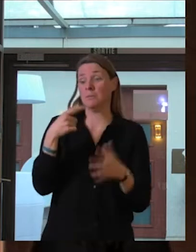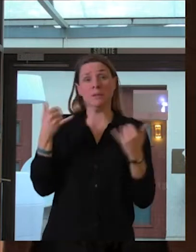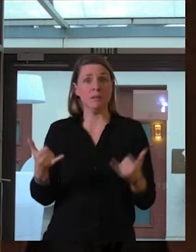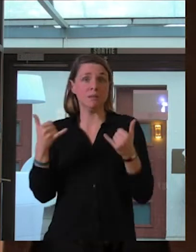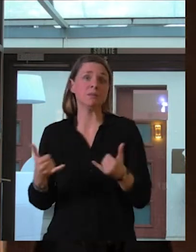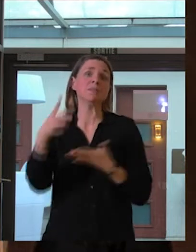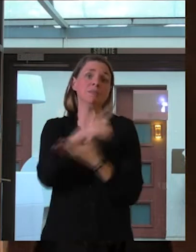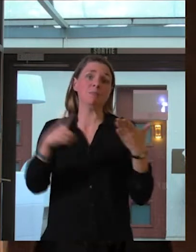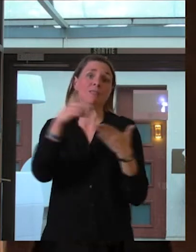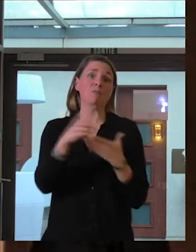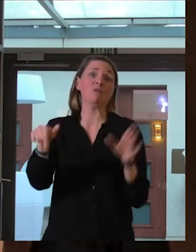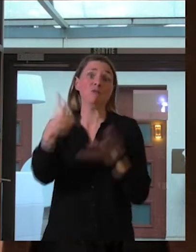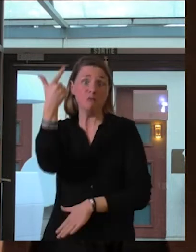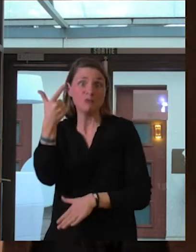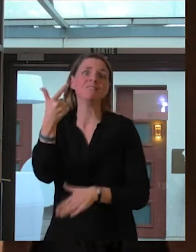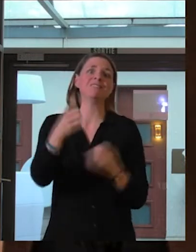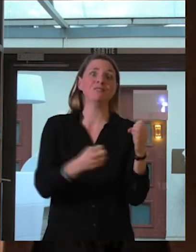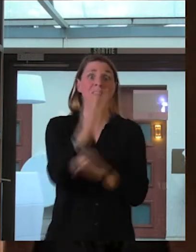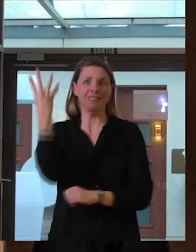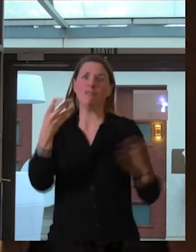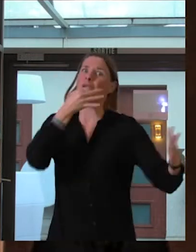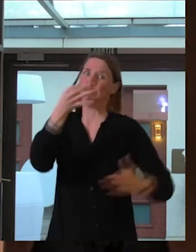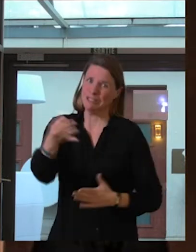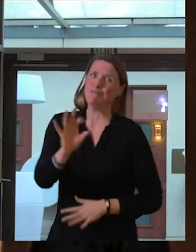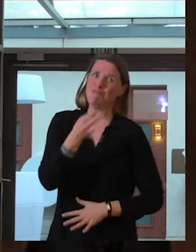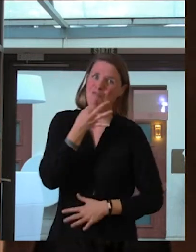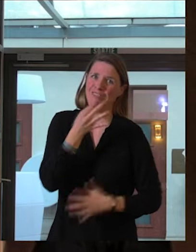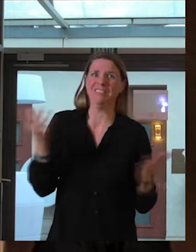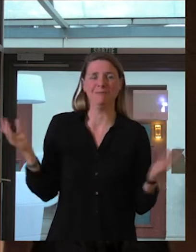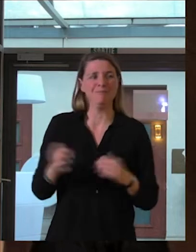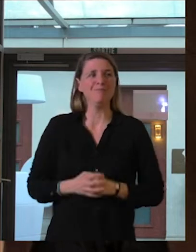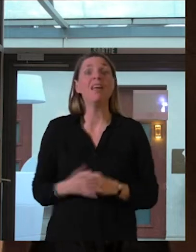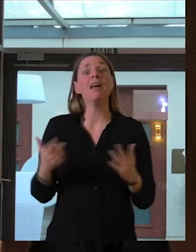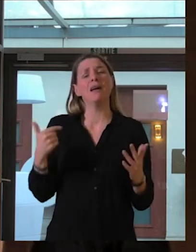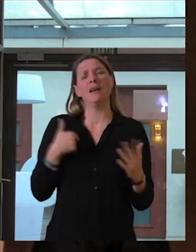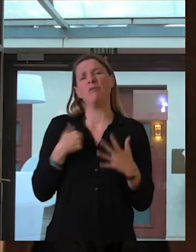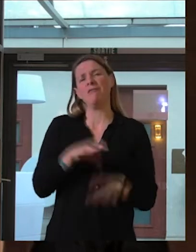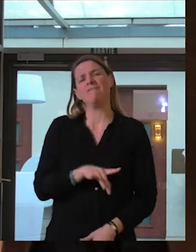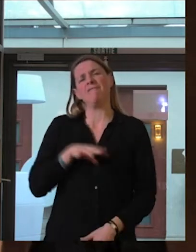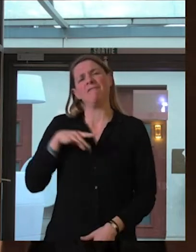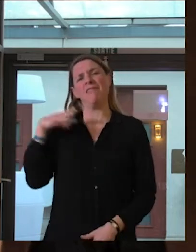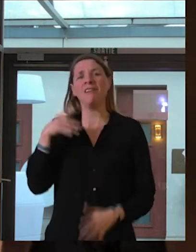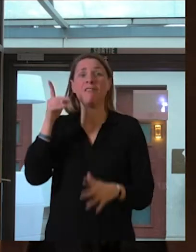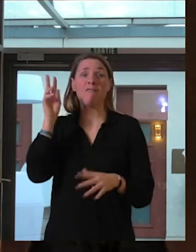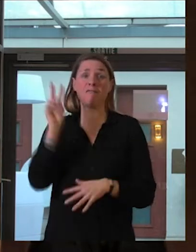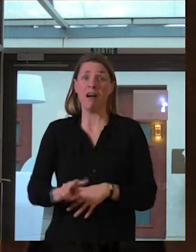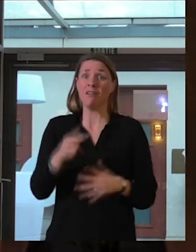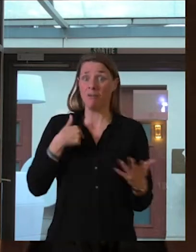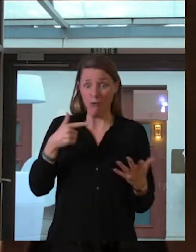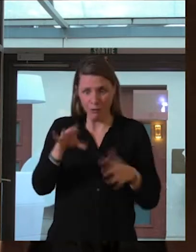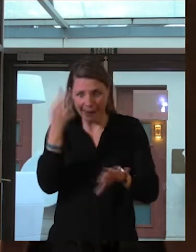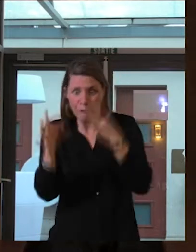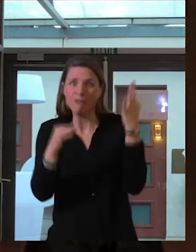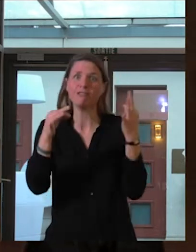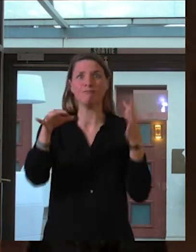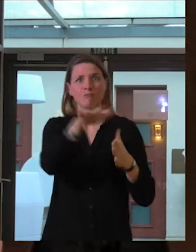sur 12 départements. Donc, tant que je peux le dire, je le dis. Et je suis particulièrement fière. C'est vrai que c'est un domaine que je découvre, hein, mais c'est